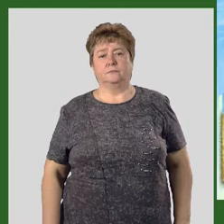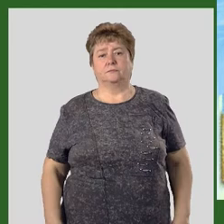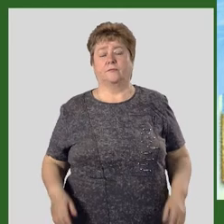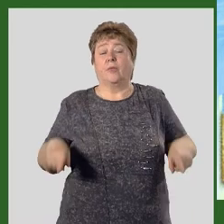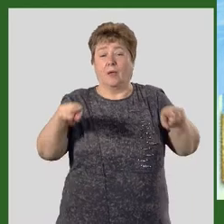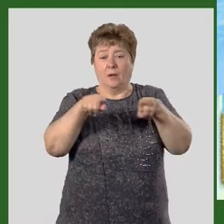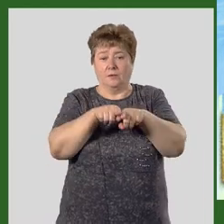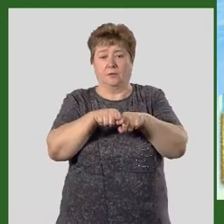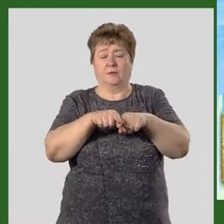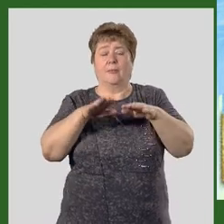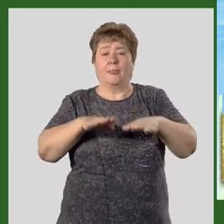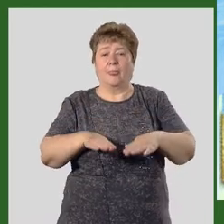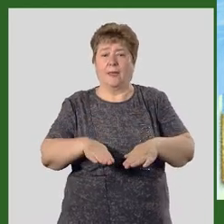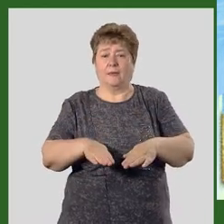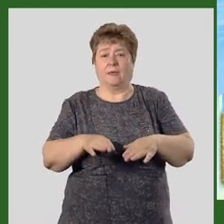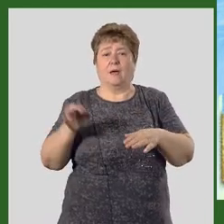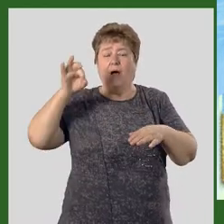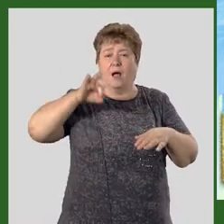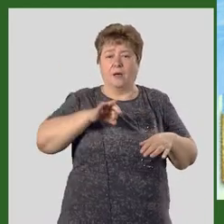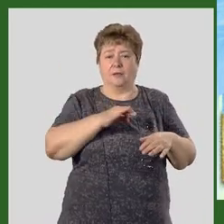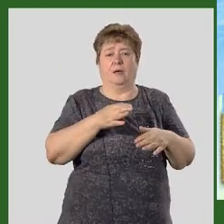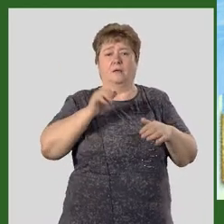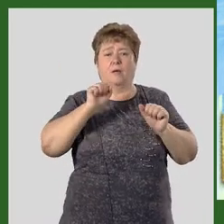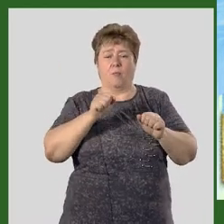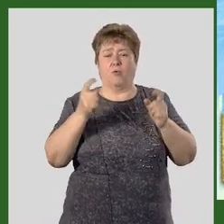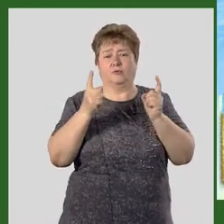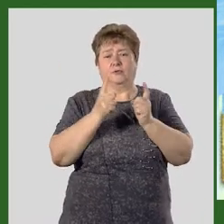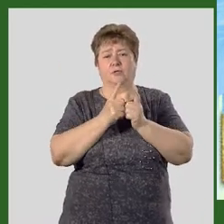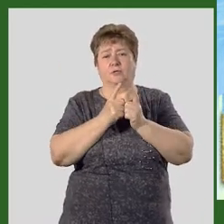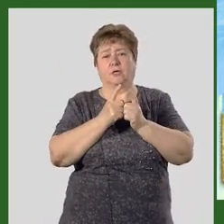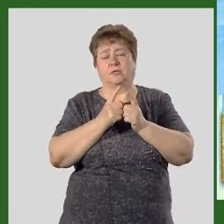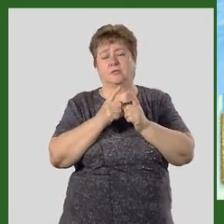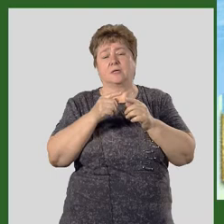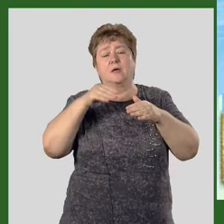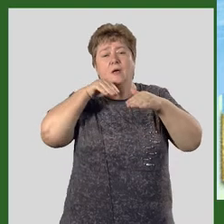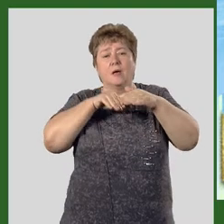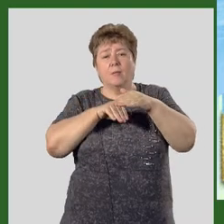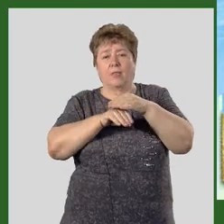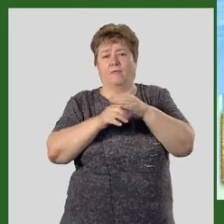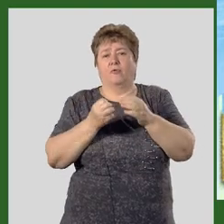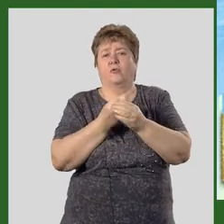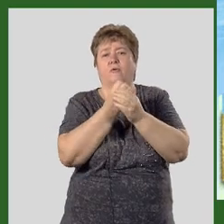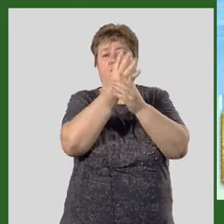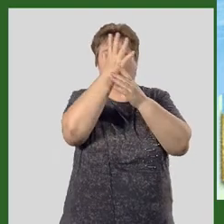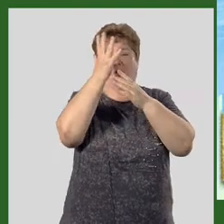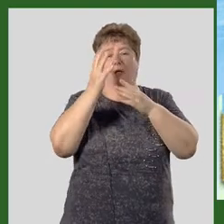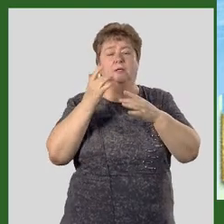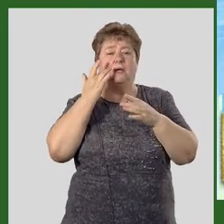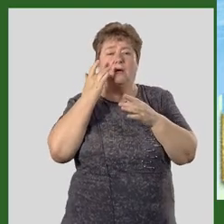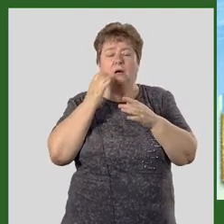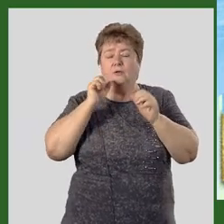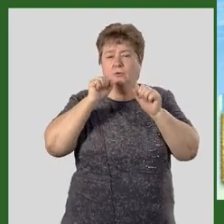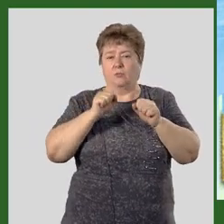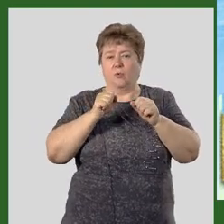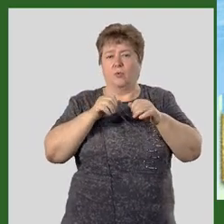А также на дне океана могут встречаться и подводные вулканы, которые